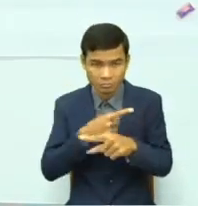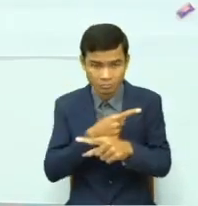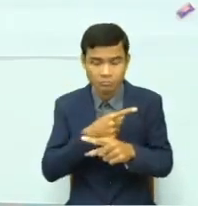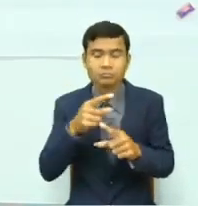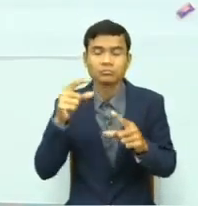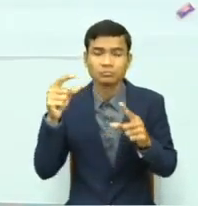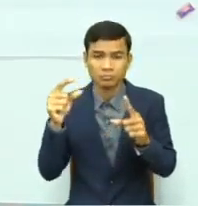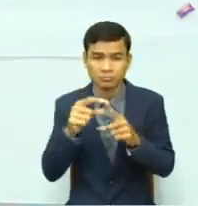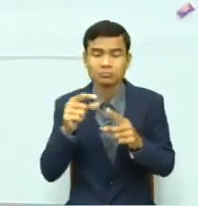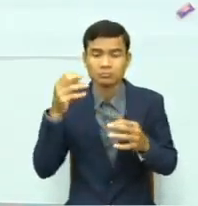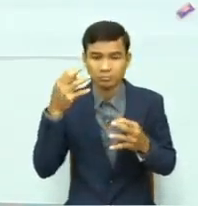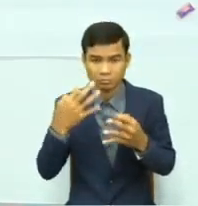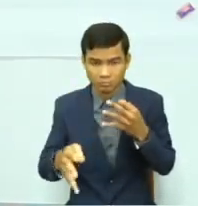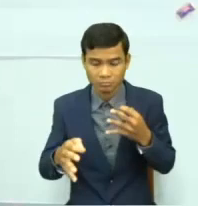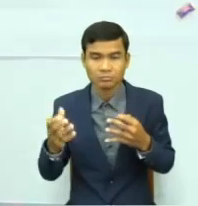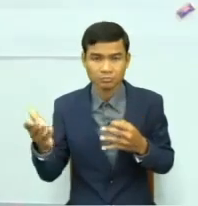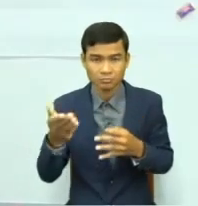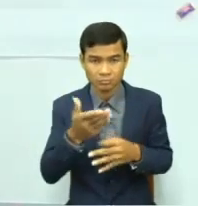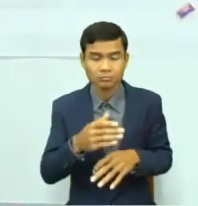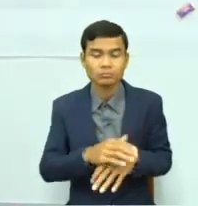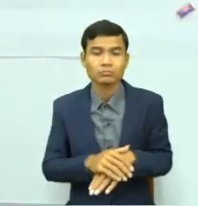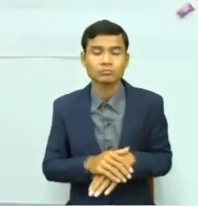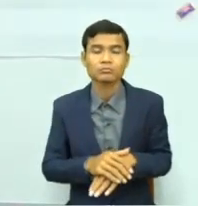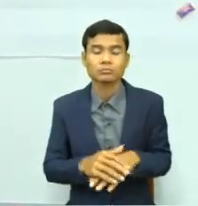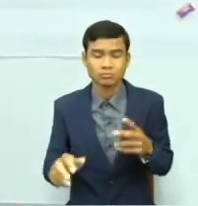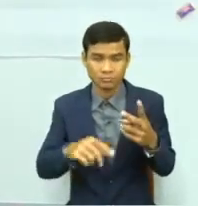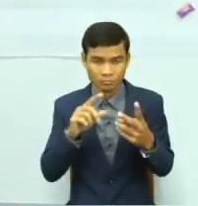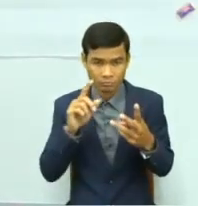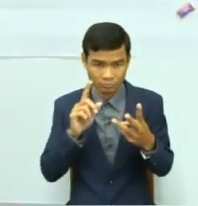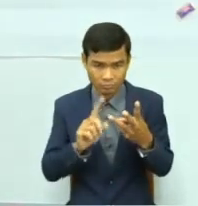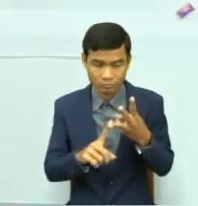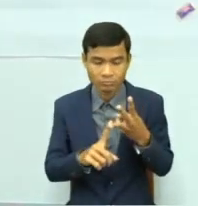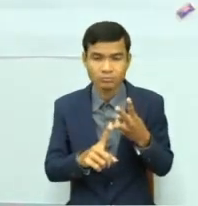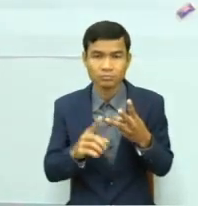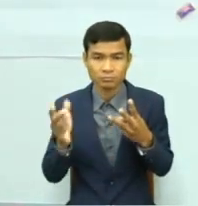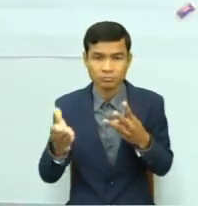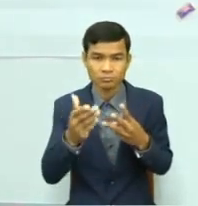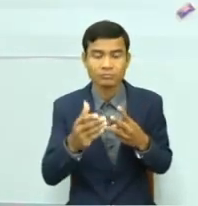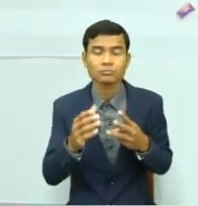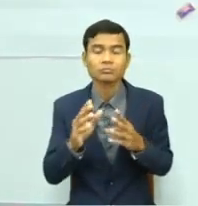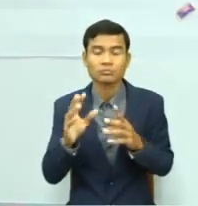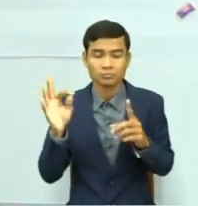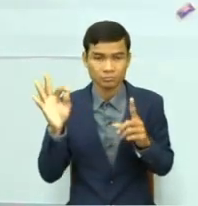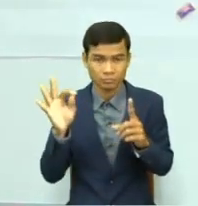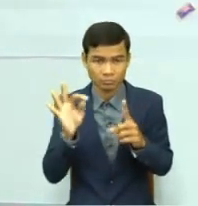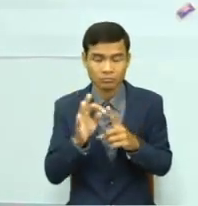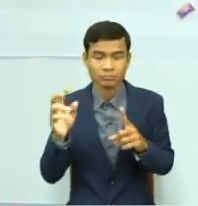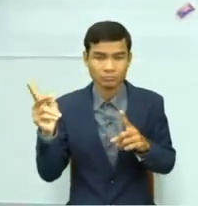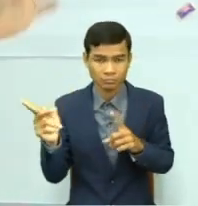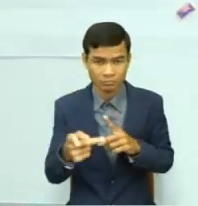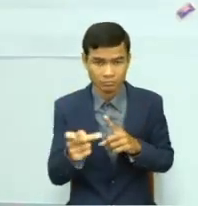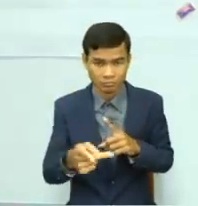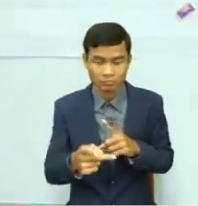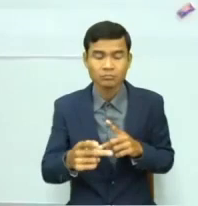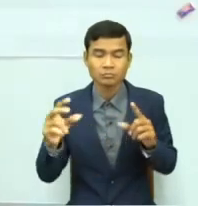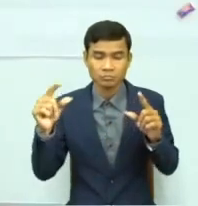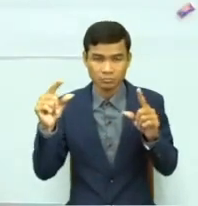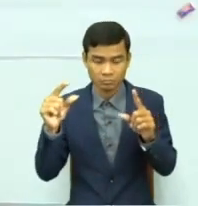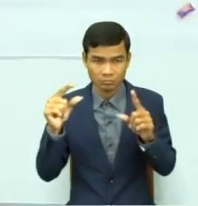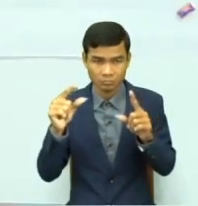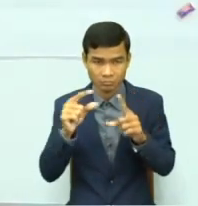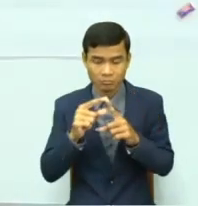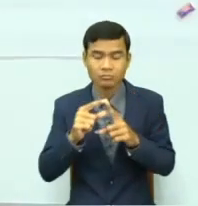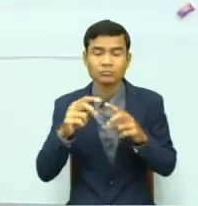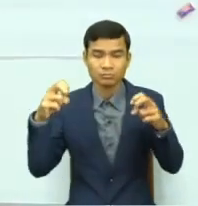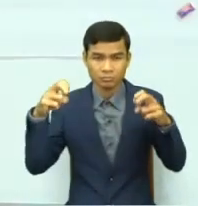chẳng con mơ bằng tò tiết. Chà con mơ tư lùm hạt tì bấy, cho rộp vơ và chà nạ sắp nâng bị ạ kích sạ nì. Chà,